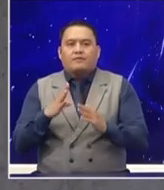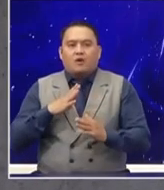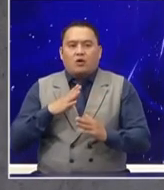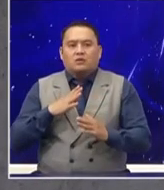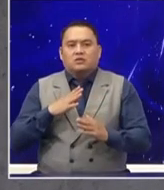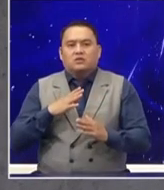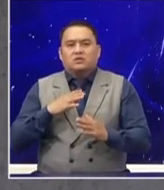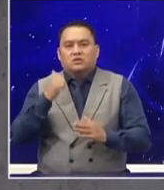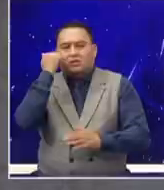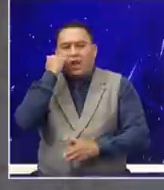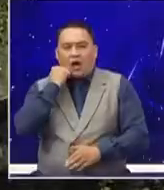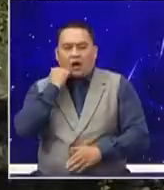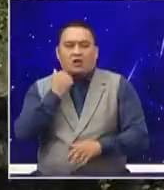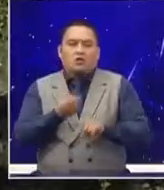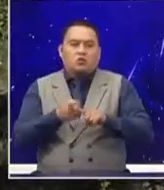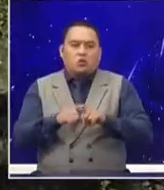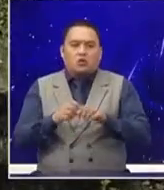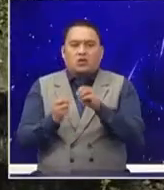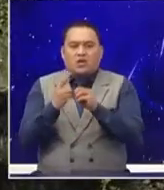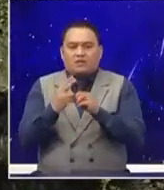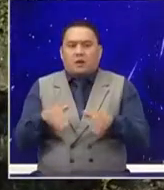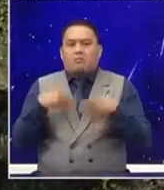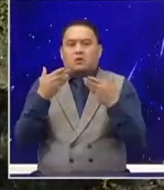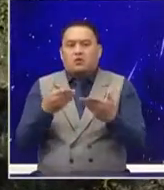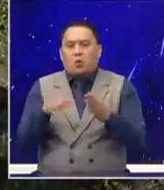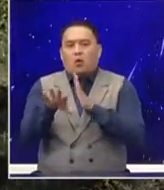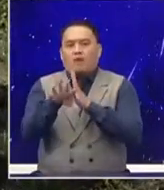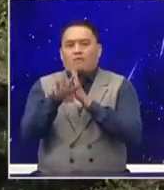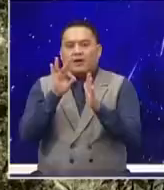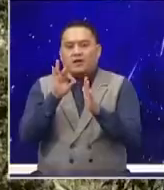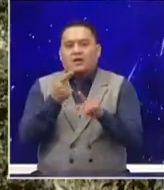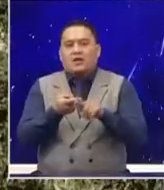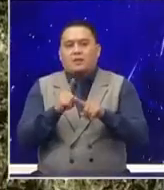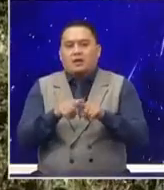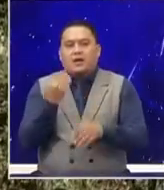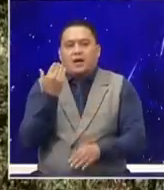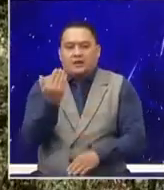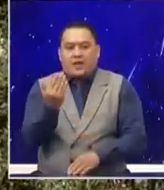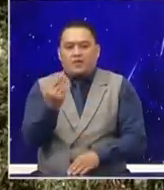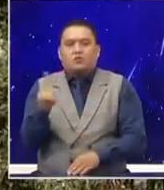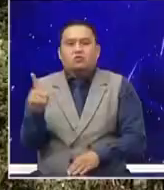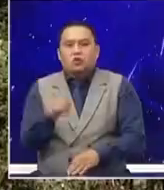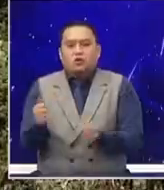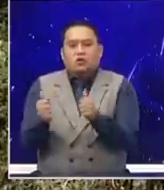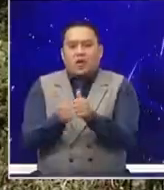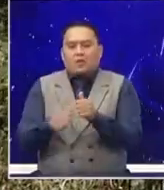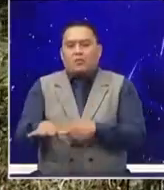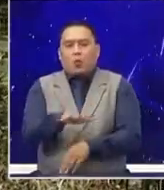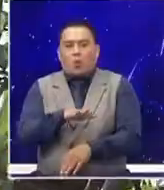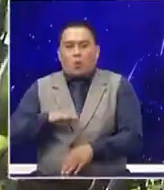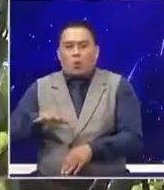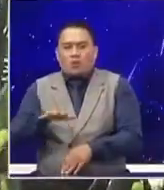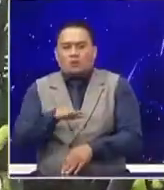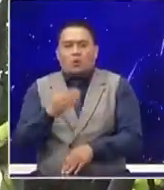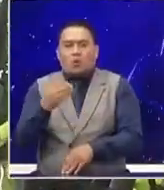его оставляло желать лучшего. Однако из 12 предложенных вариантов семья выбрала именно этот. Все дело в прилегающем участке. Мисон